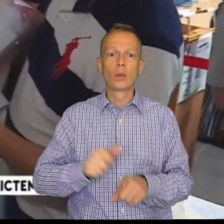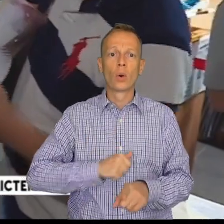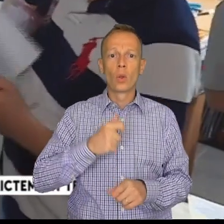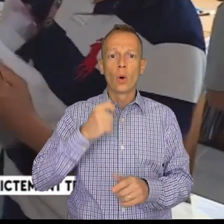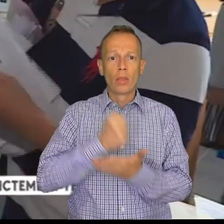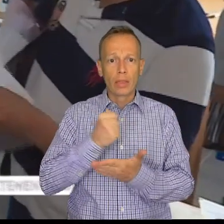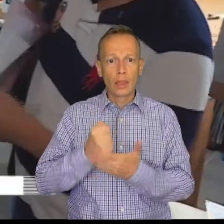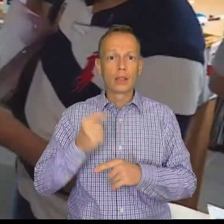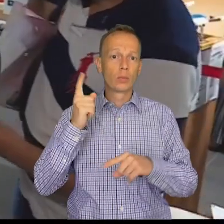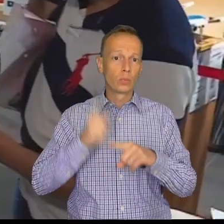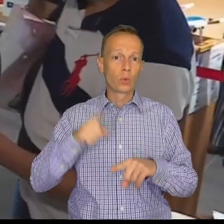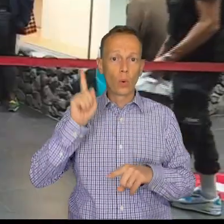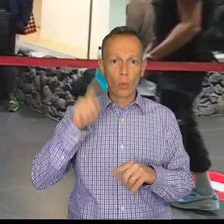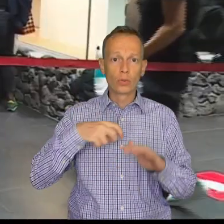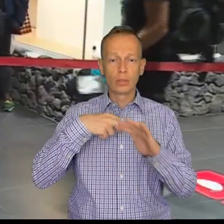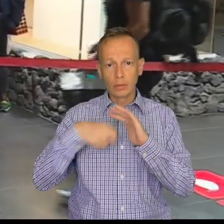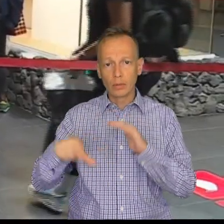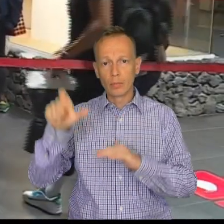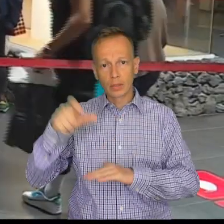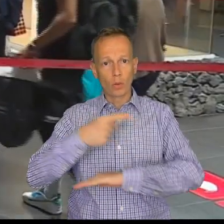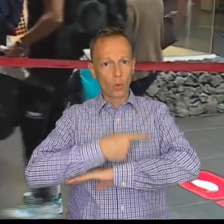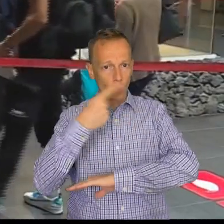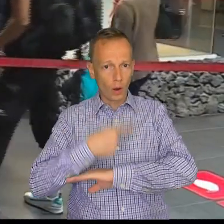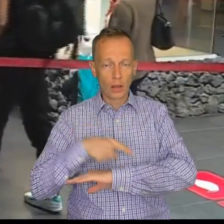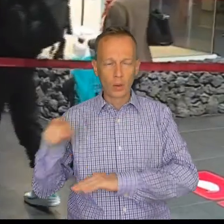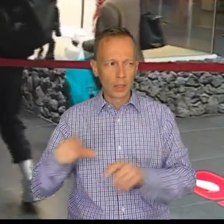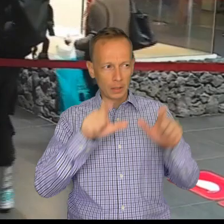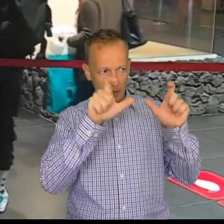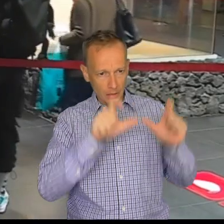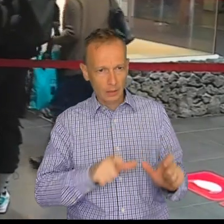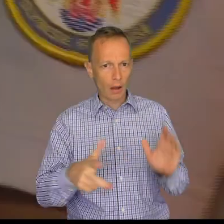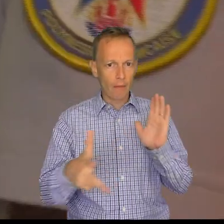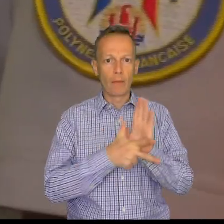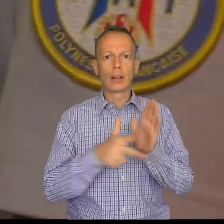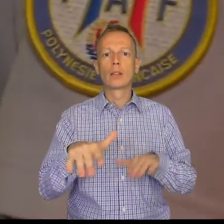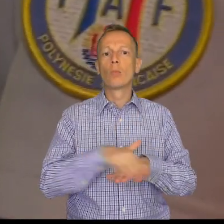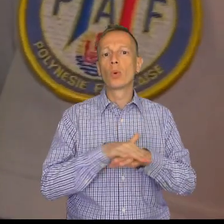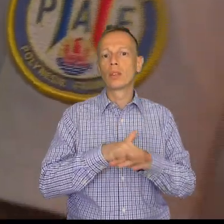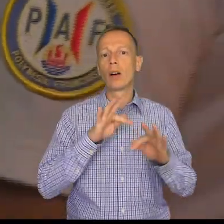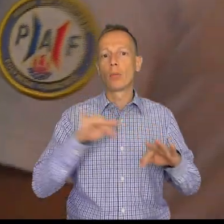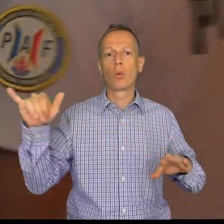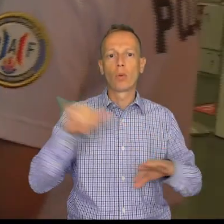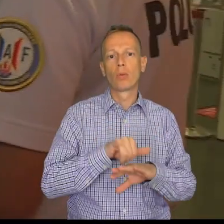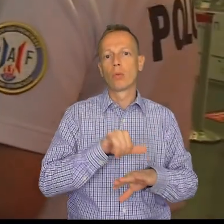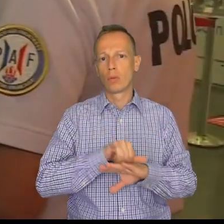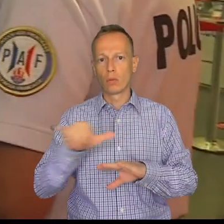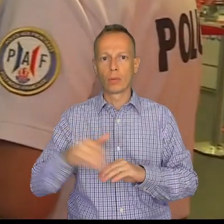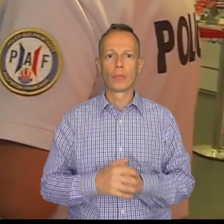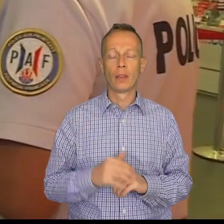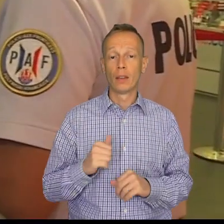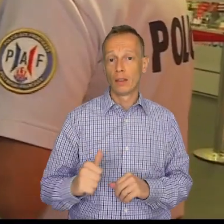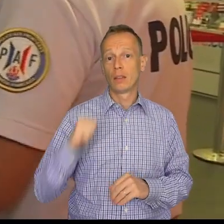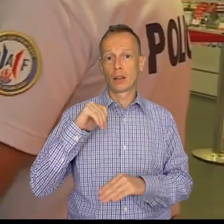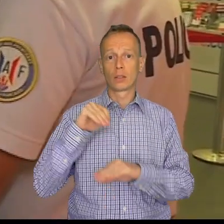le passage obligé devant le douanier. C'est ce dernier qui scrute et valide le motif du déplacement. Hier